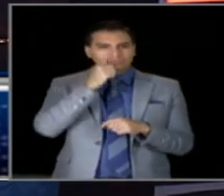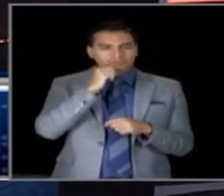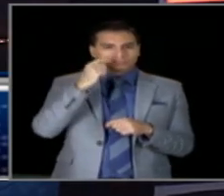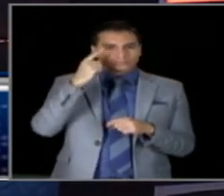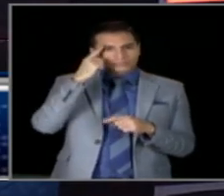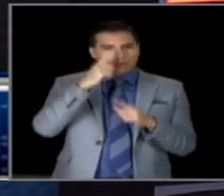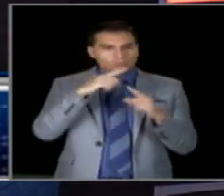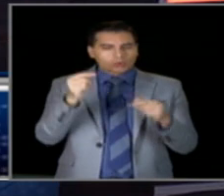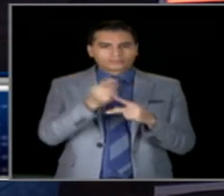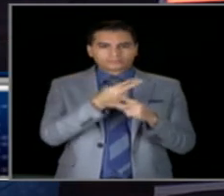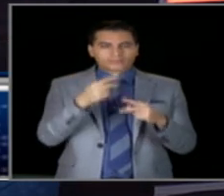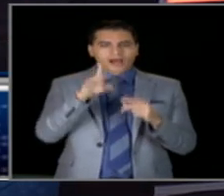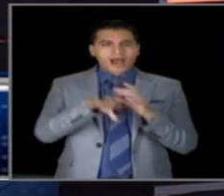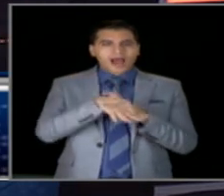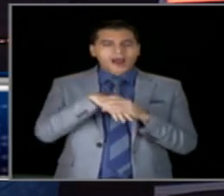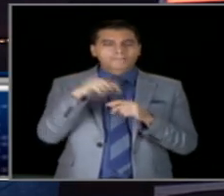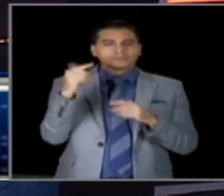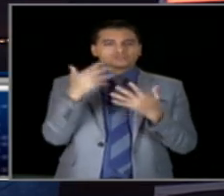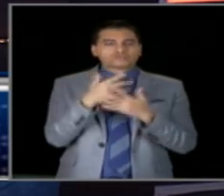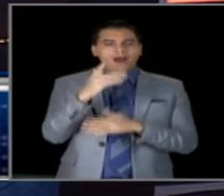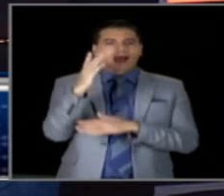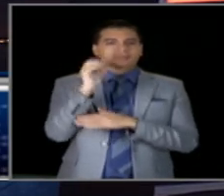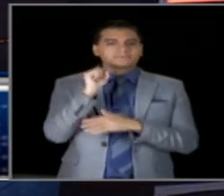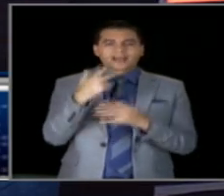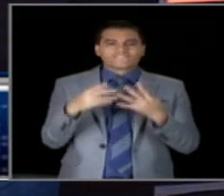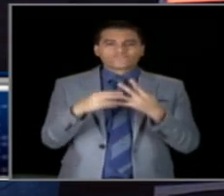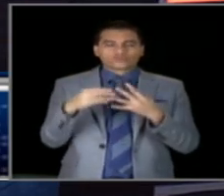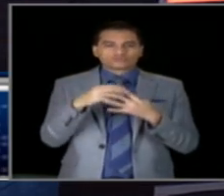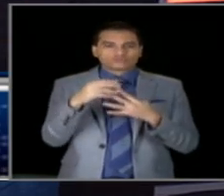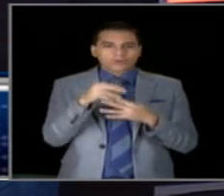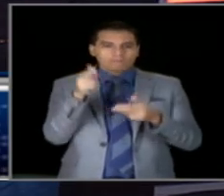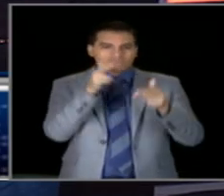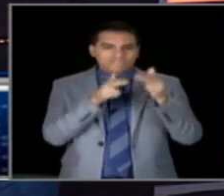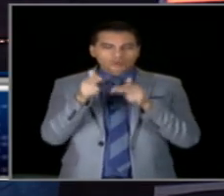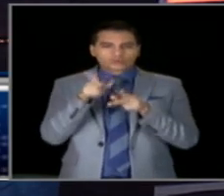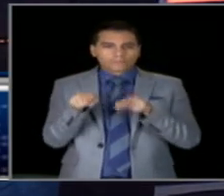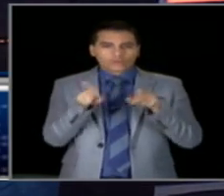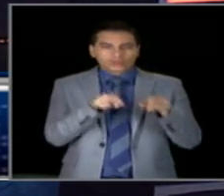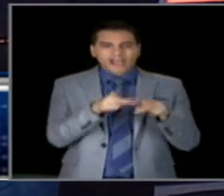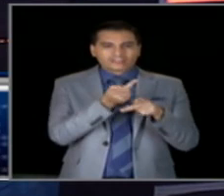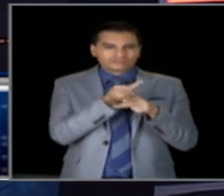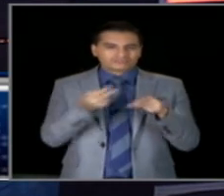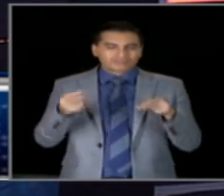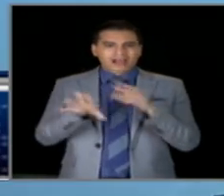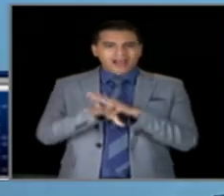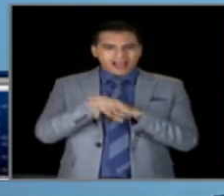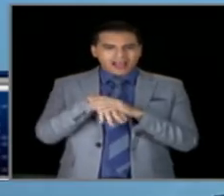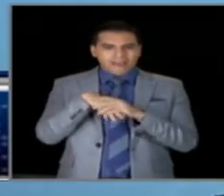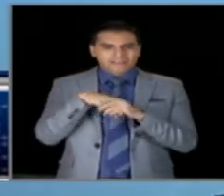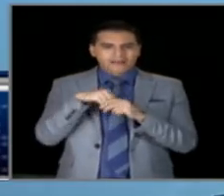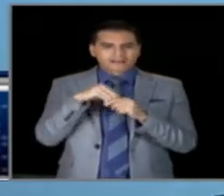متخصصة في صناعة الفيديو والمونتاج، مش في اليابان ولا